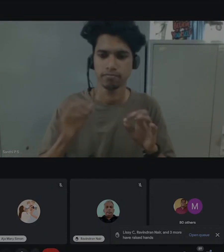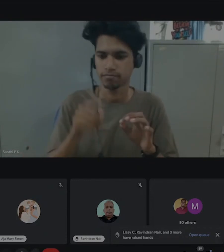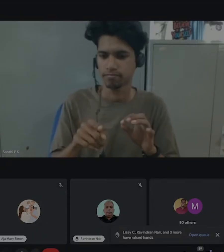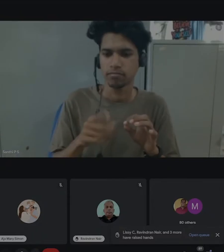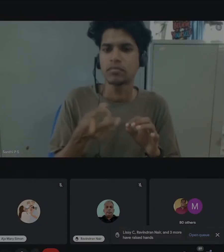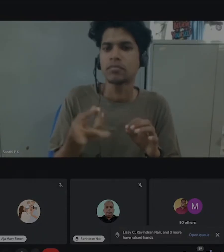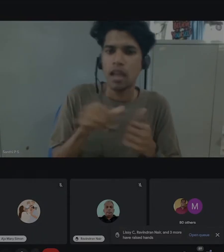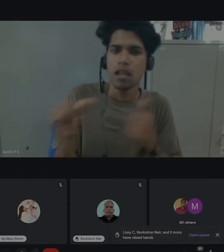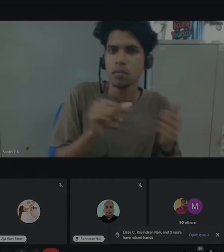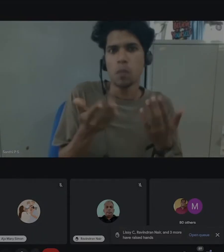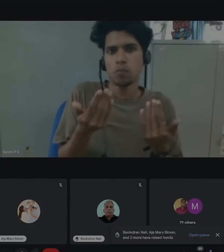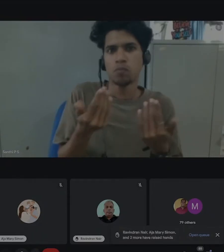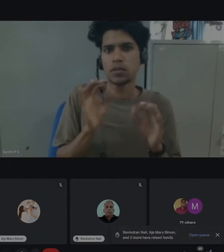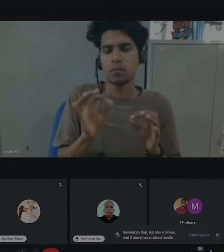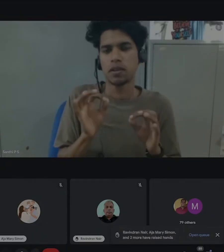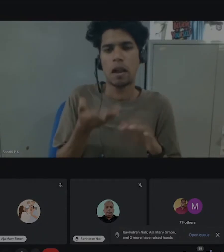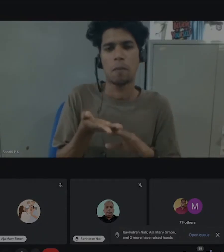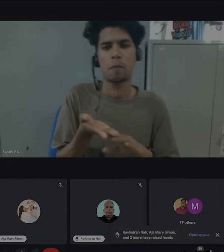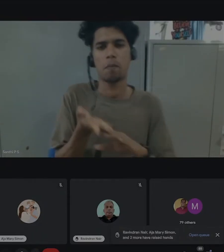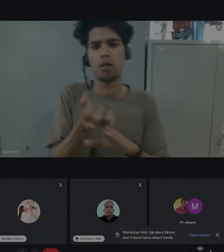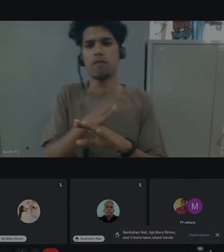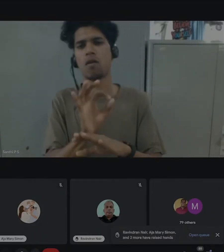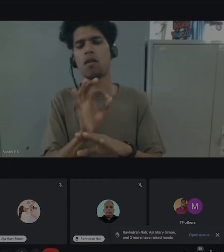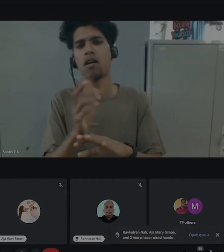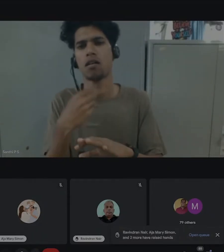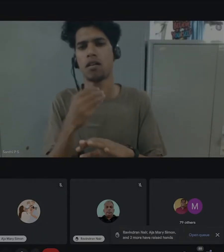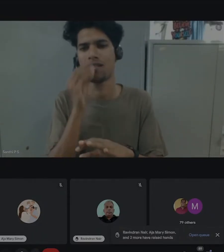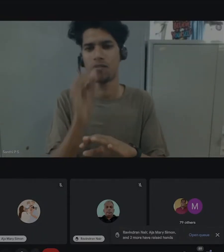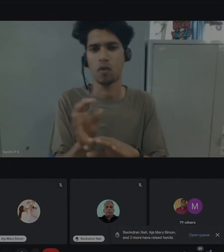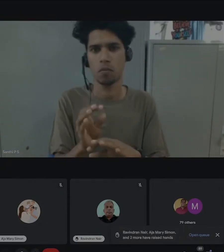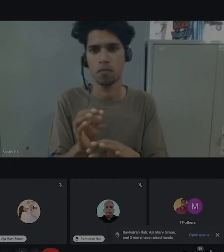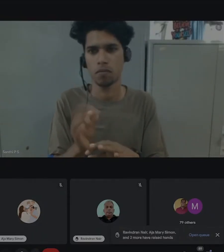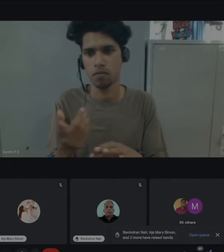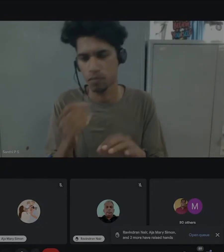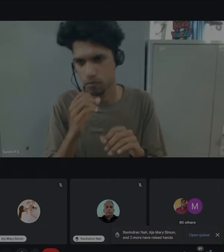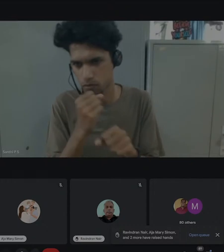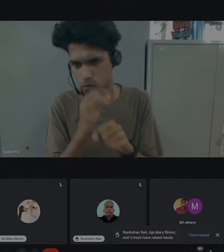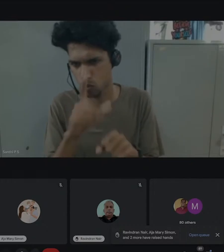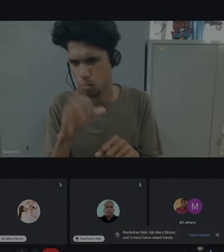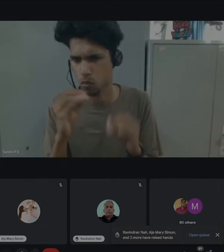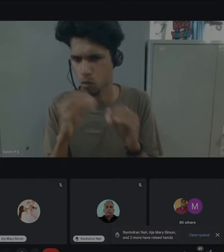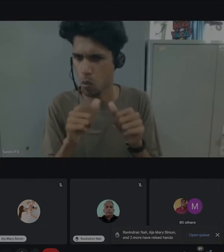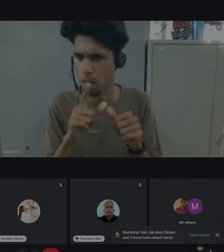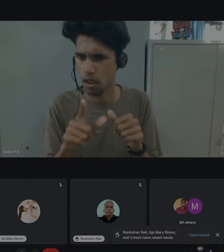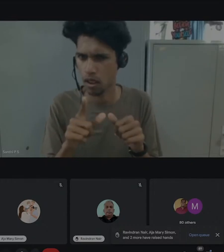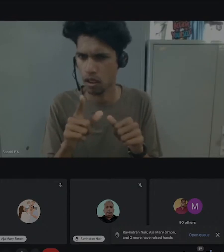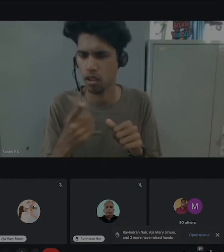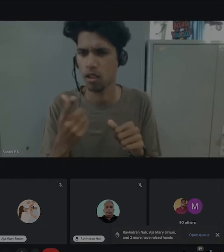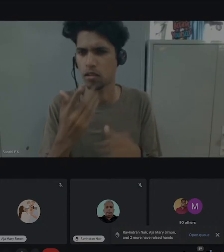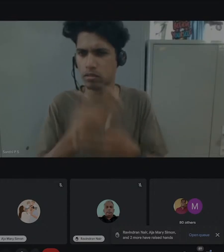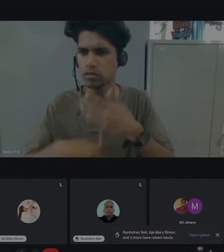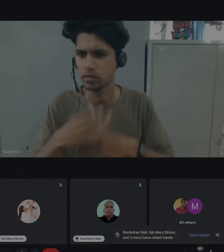പക്ഷെ അതിന് മുന്നേ ആയിട്ട് ഗ്ലോബൽ ഡെവലപ്മെന്റൽ ഡിലേ ആണ് എന്ന് മാഡം പറഞ്ഞിട്ടുണ്ട്. അപ്പൊ അതിന്റെ മെഡിക്കൽ റിപ്പോർട്ട്സ് എല്ലാം നമുക്ക്